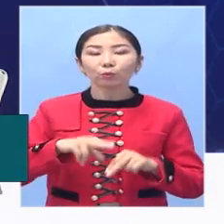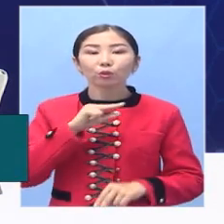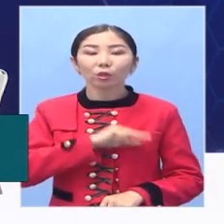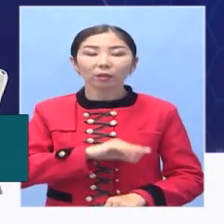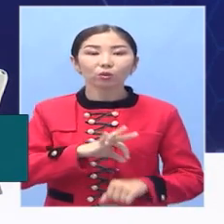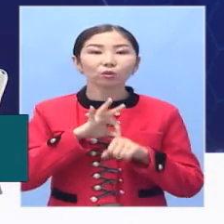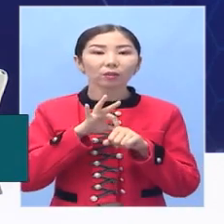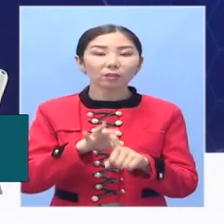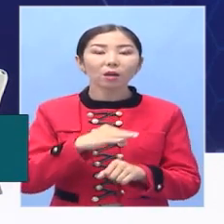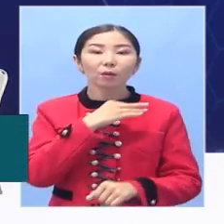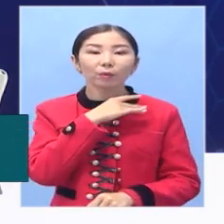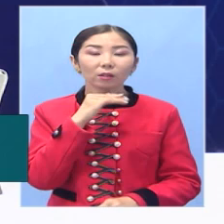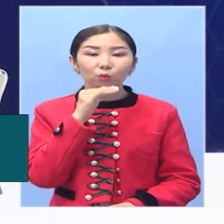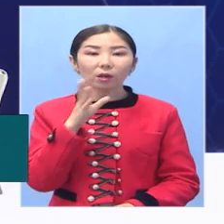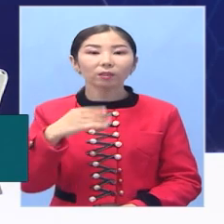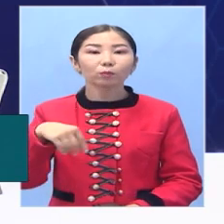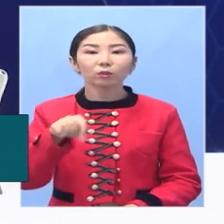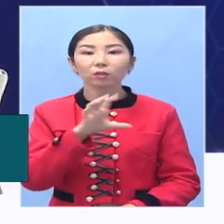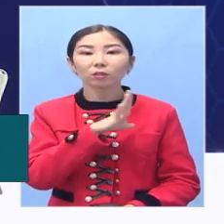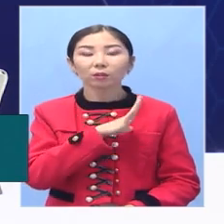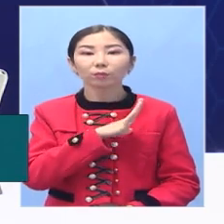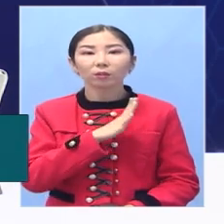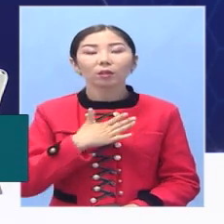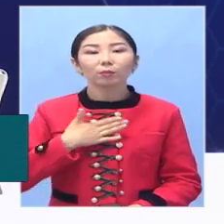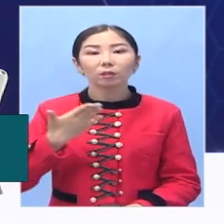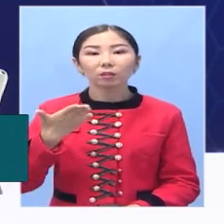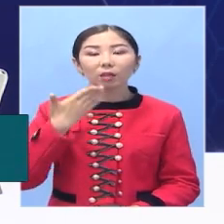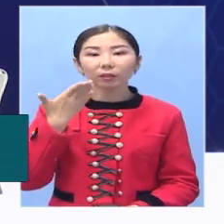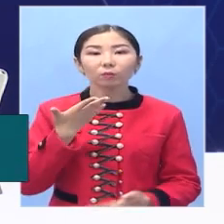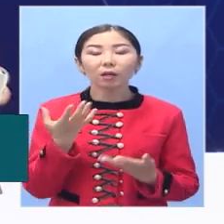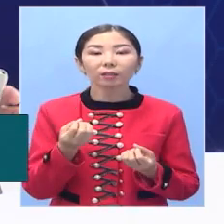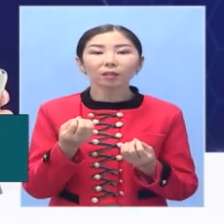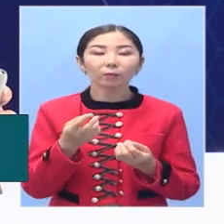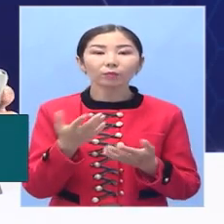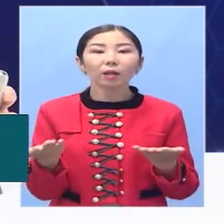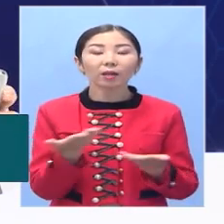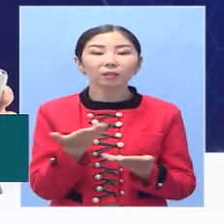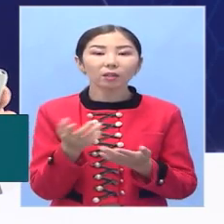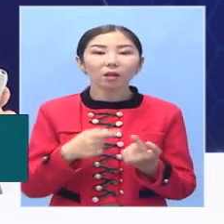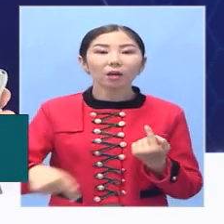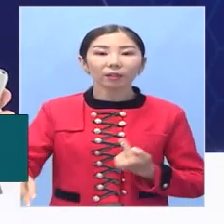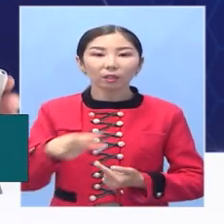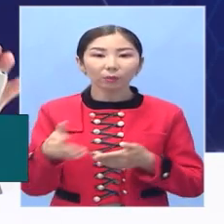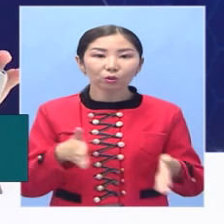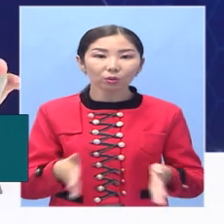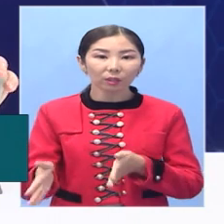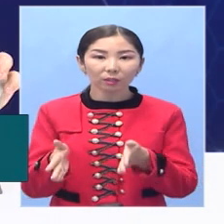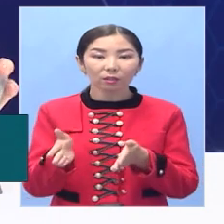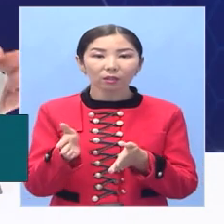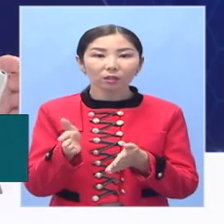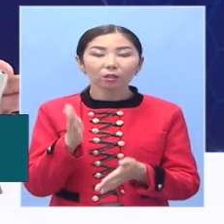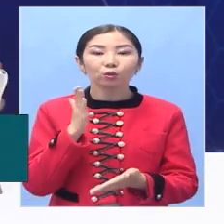ашып жатканына да бир аз убакыт болуп калды. Өйткени айтайын, тагы да кандай ушундай айналма жолдор салынат? Өйткени мына казыркы